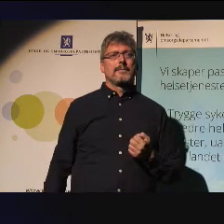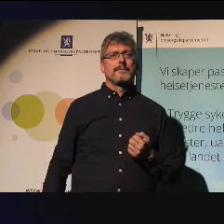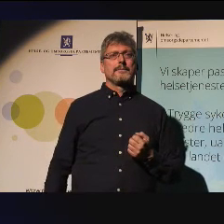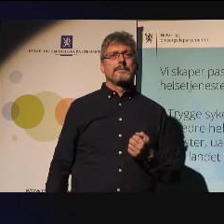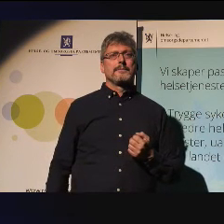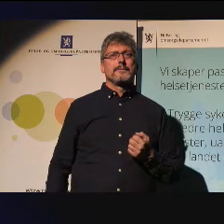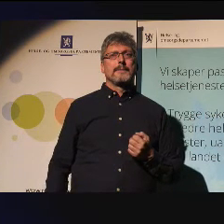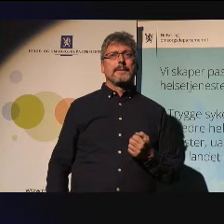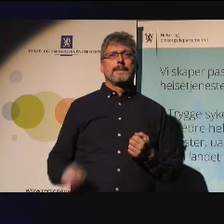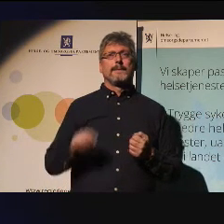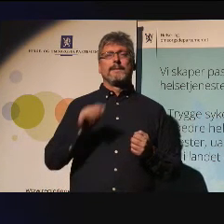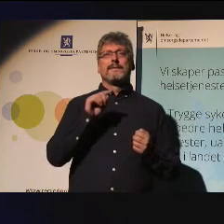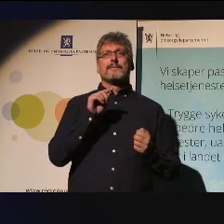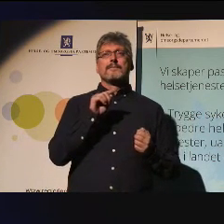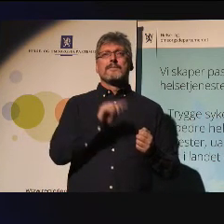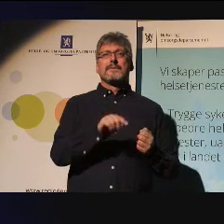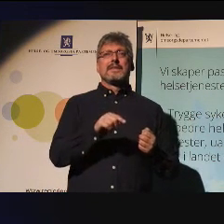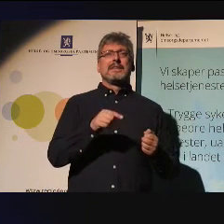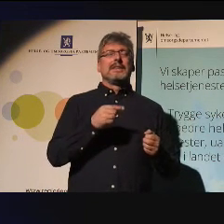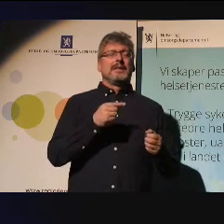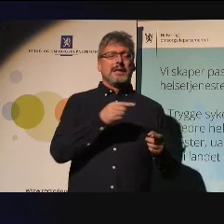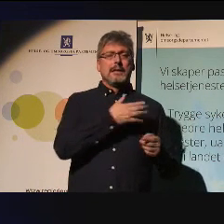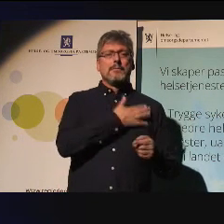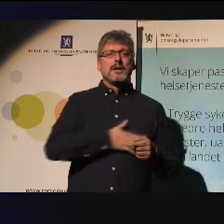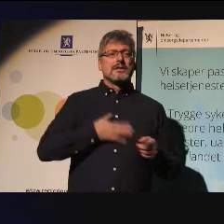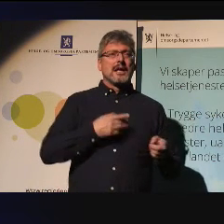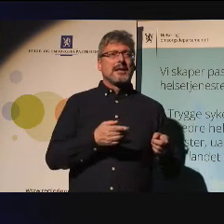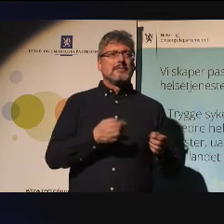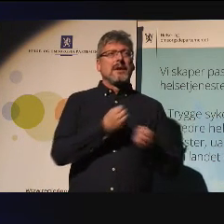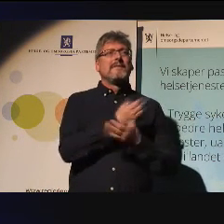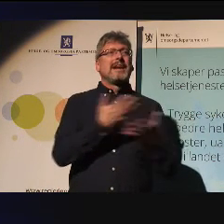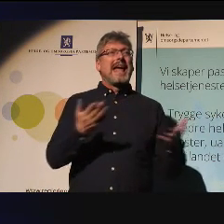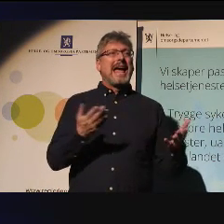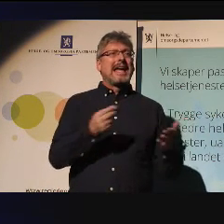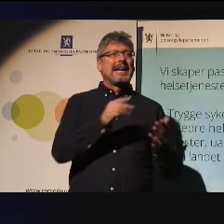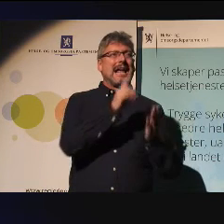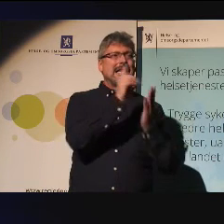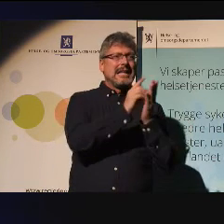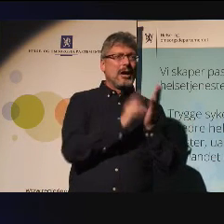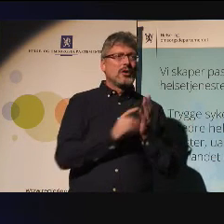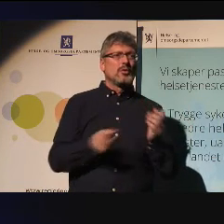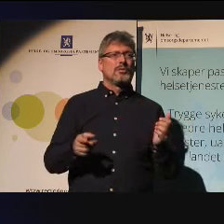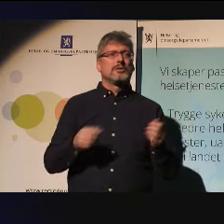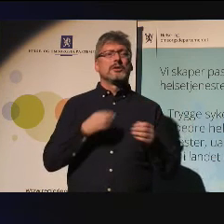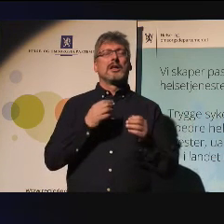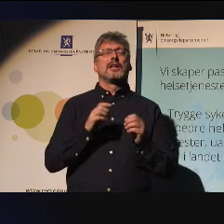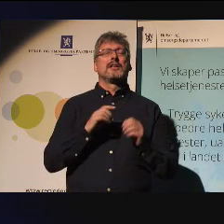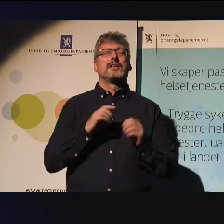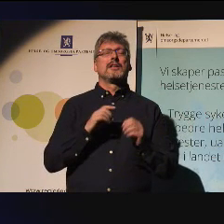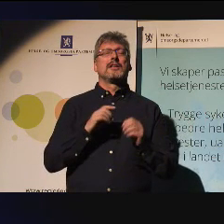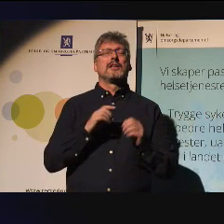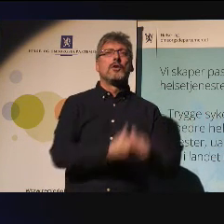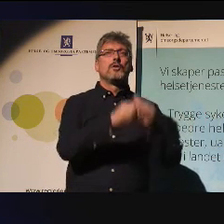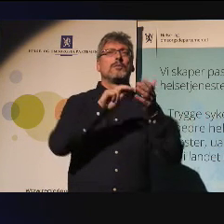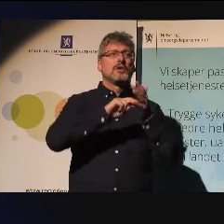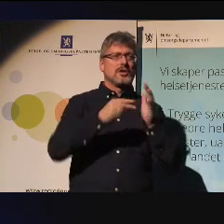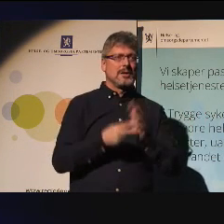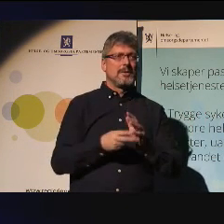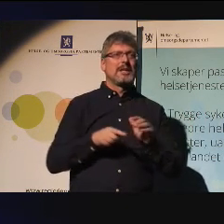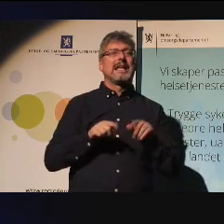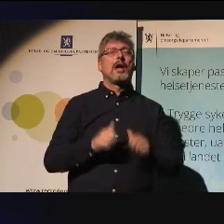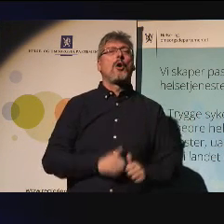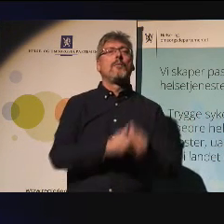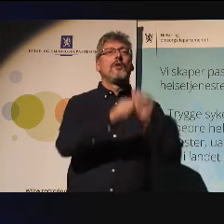De skrøpeligste pasientene med flere diagnoser og kroniske lidelser skal følges systematisk opp i egne